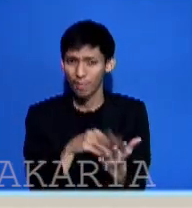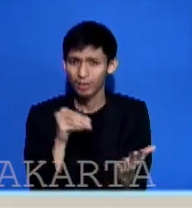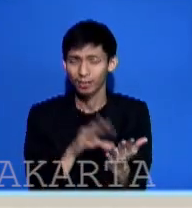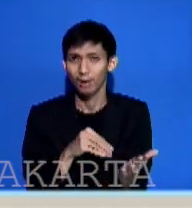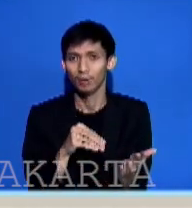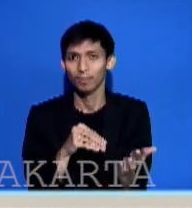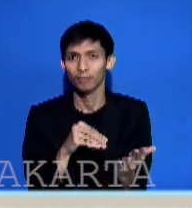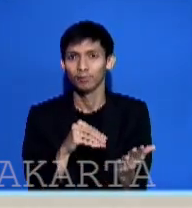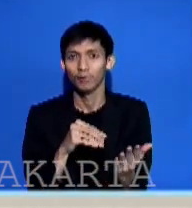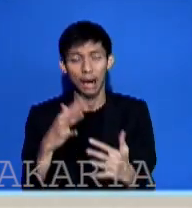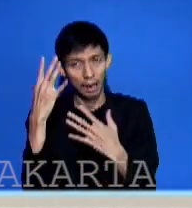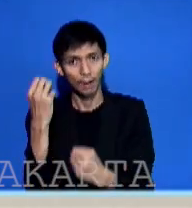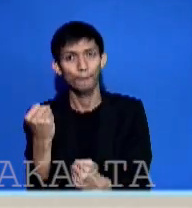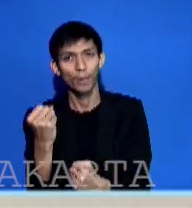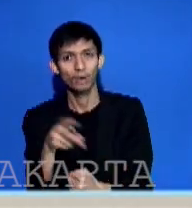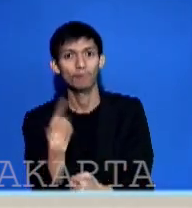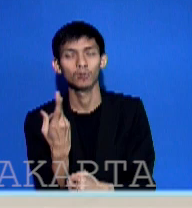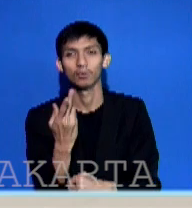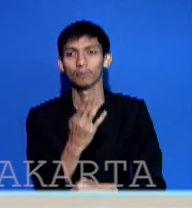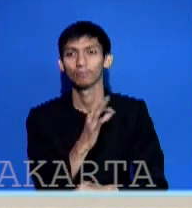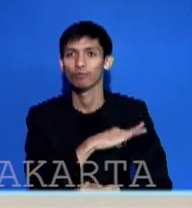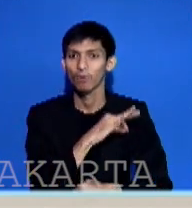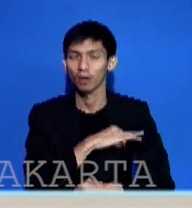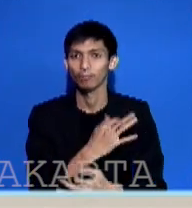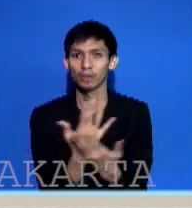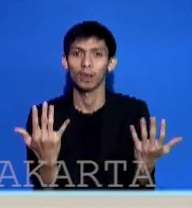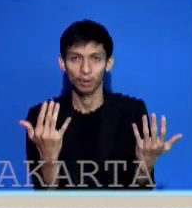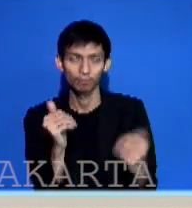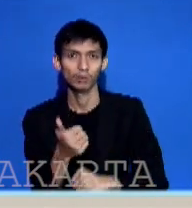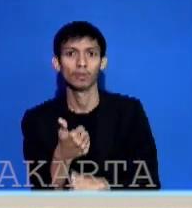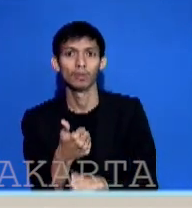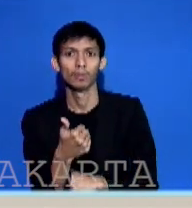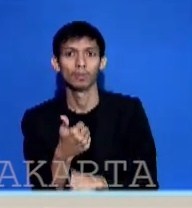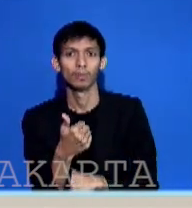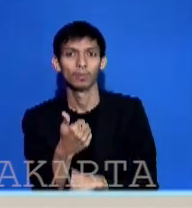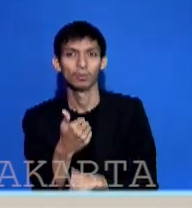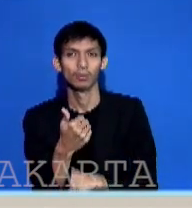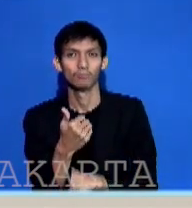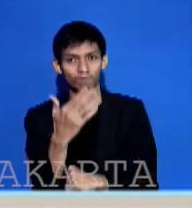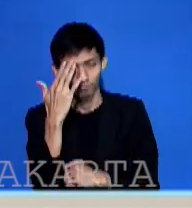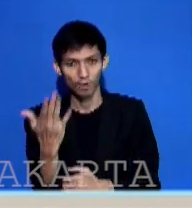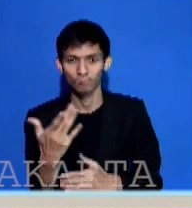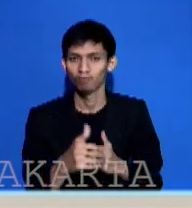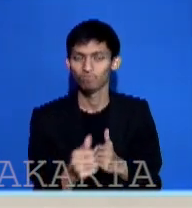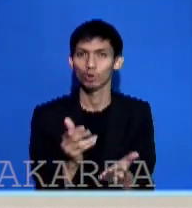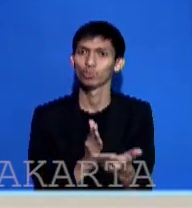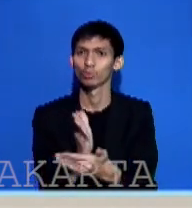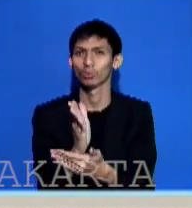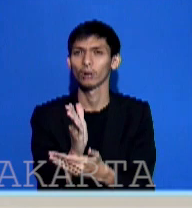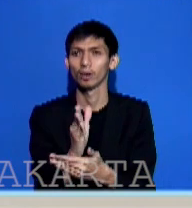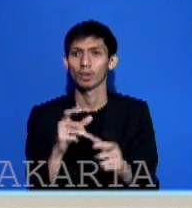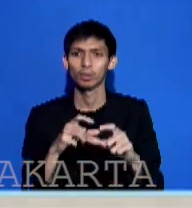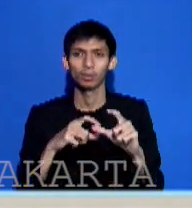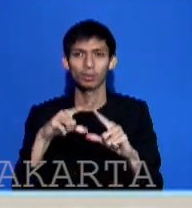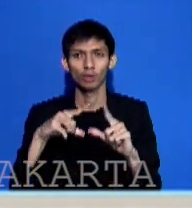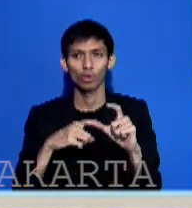Yang utamanya semoga kita bisa bermanfaat di masyarakat, itu aja. Kenapa memilih radiologi, Mbak? Saya memilih radiologi pertama karena